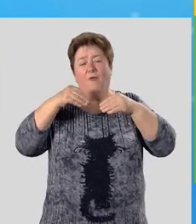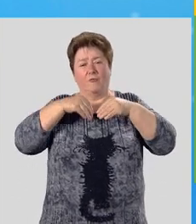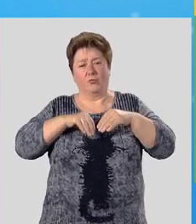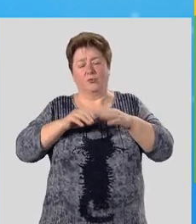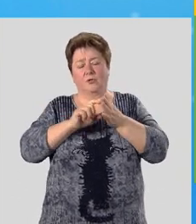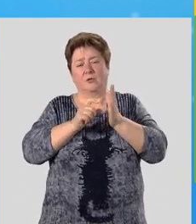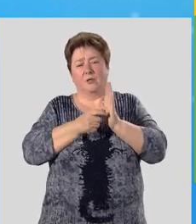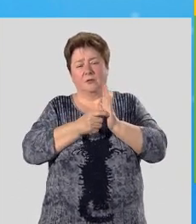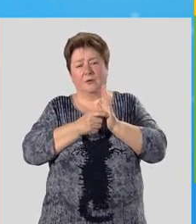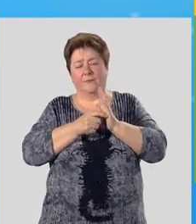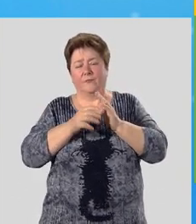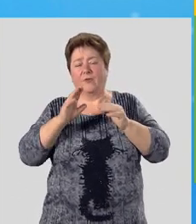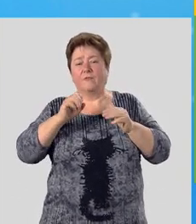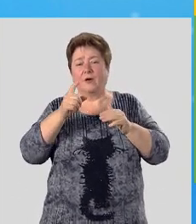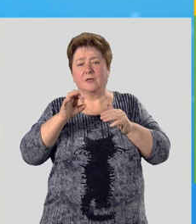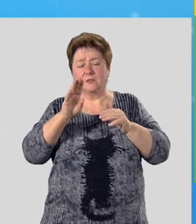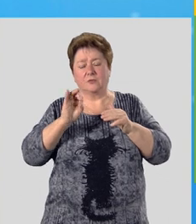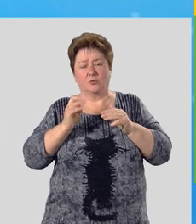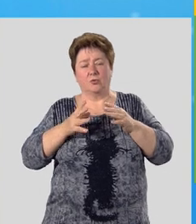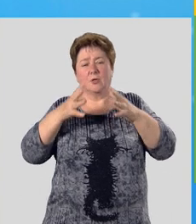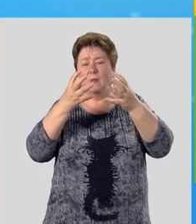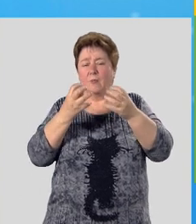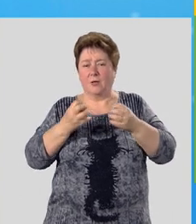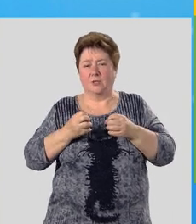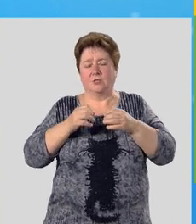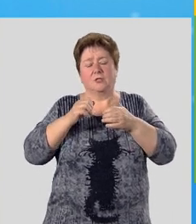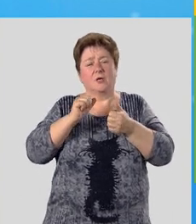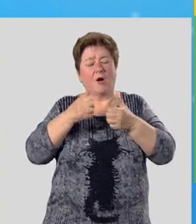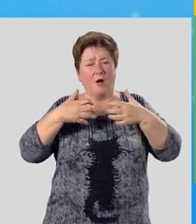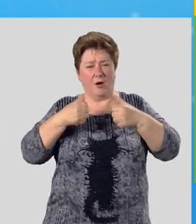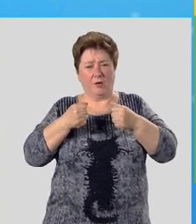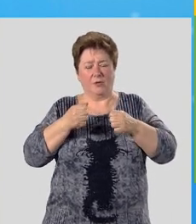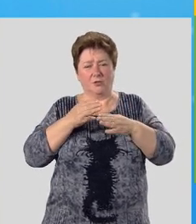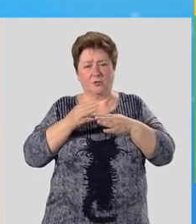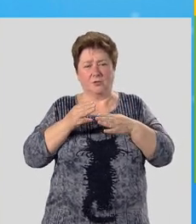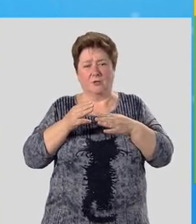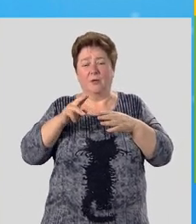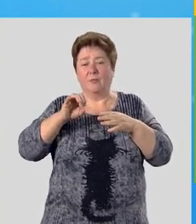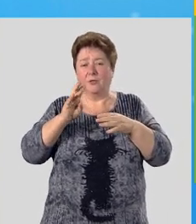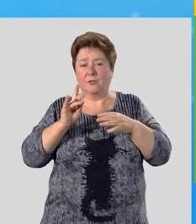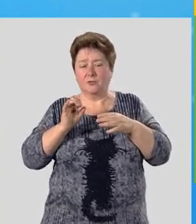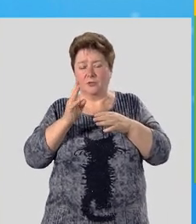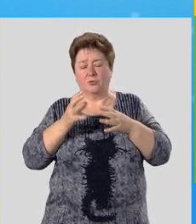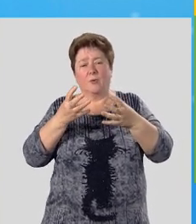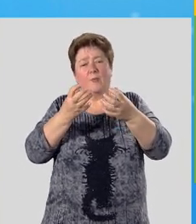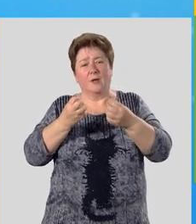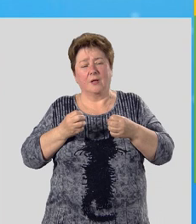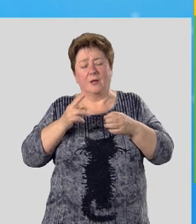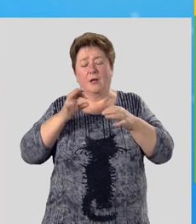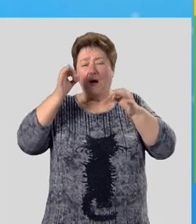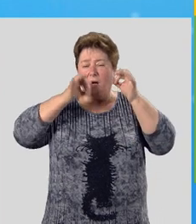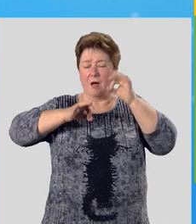внутрь клетки. Фагоцитоз – это поглощение твердых частиц. Пиноцитоз – поглощение